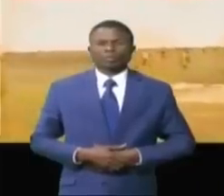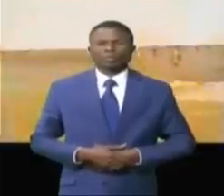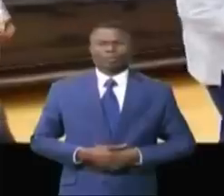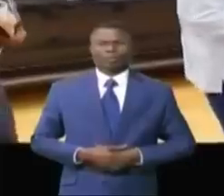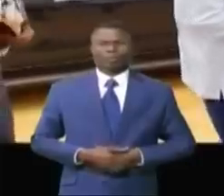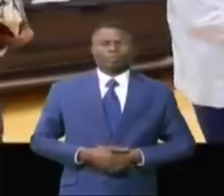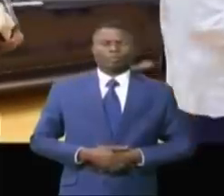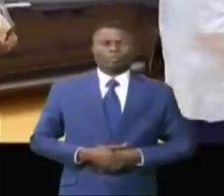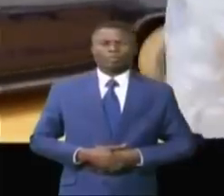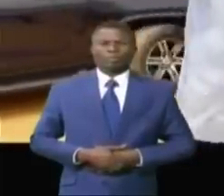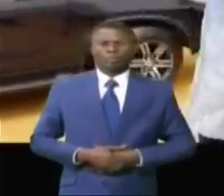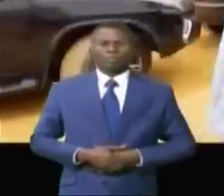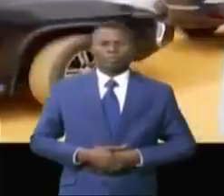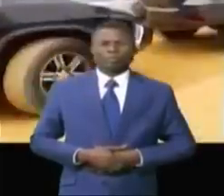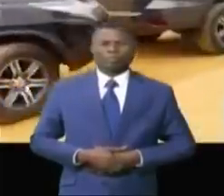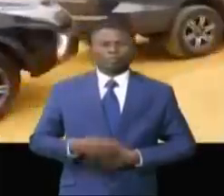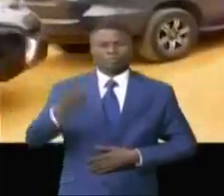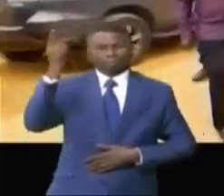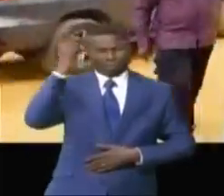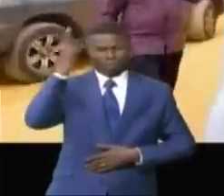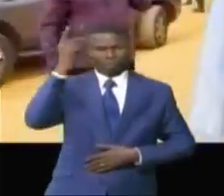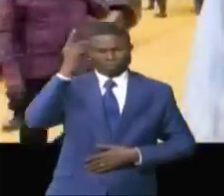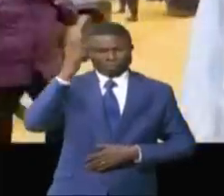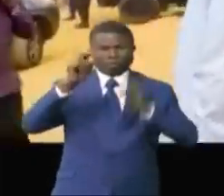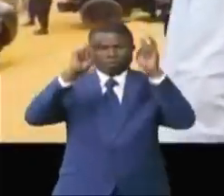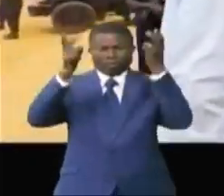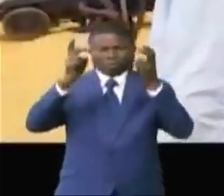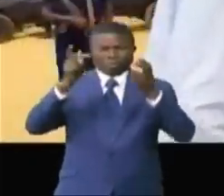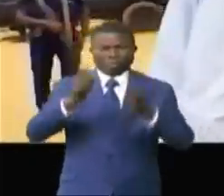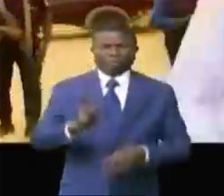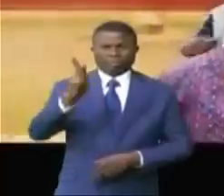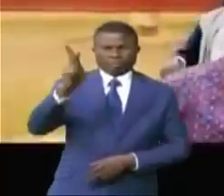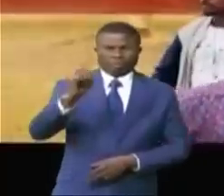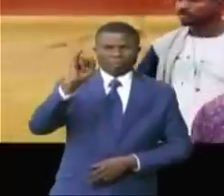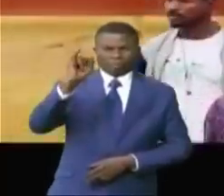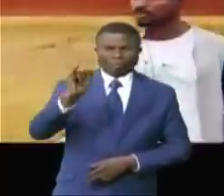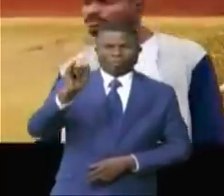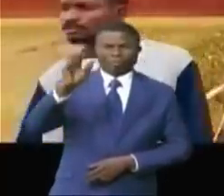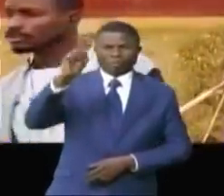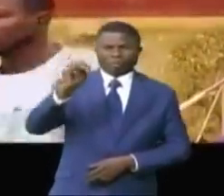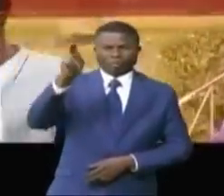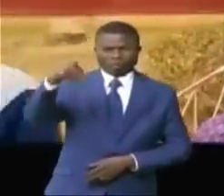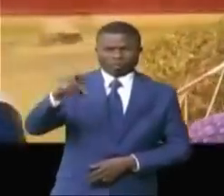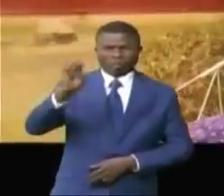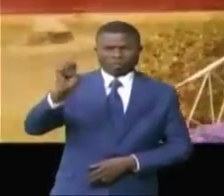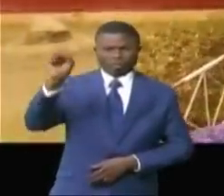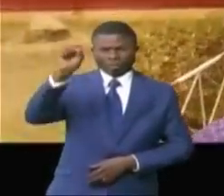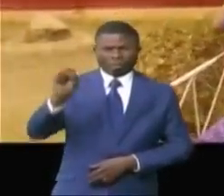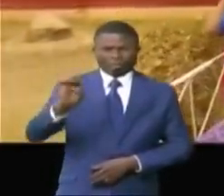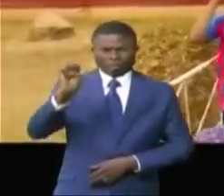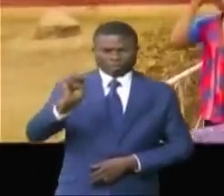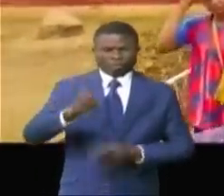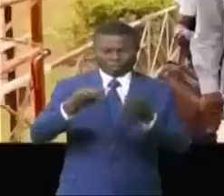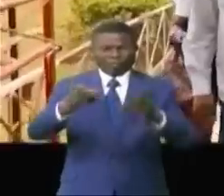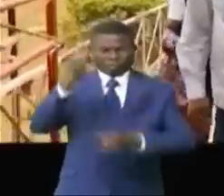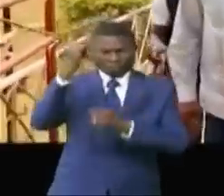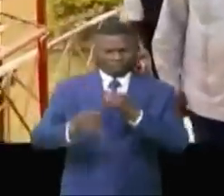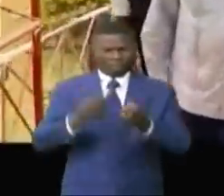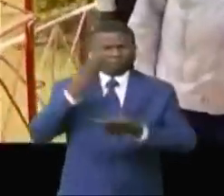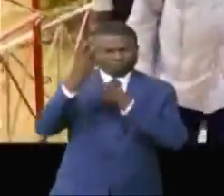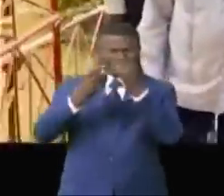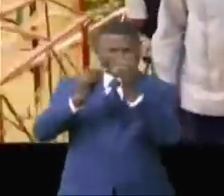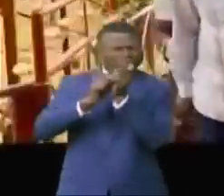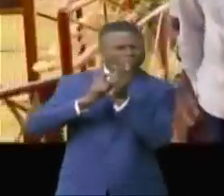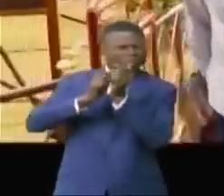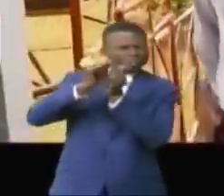200 km de la capitale Kinshasa, la ville de Kimpissi dans le Congo central a constitué le point de chute d'une longue itinérance